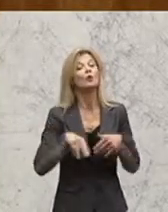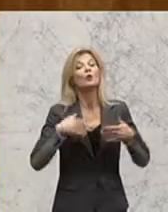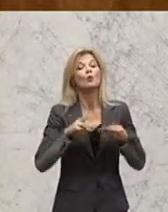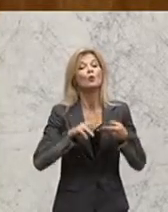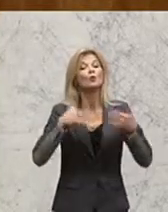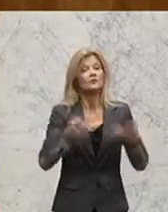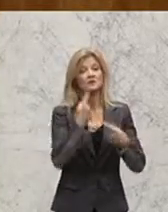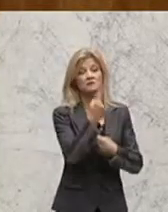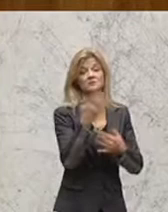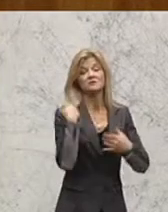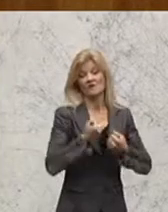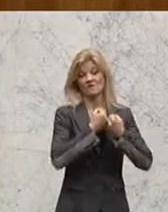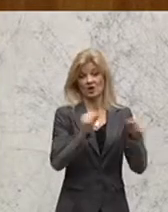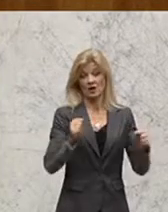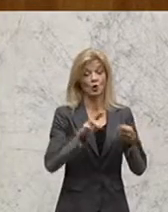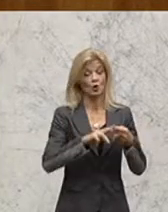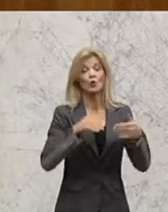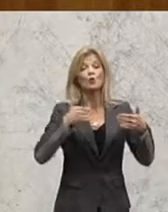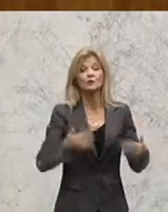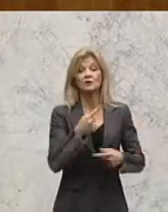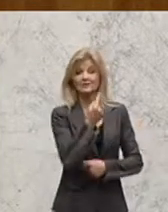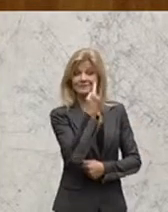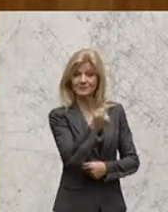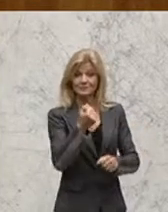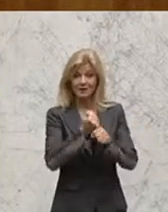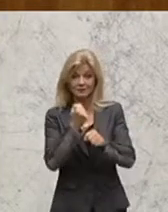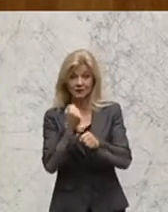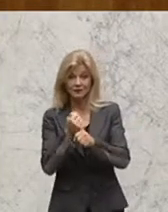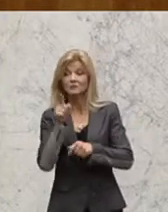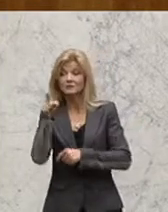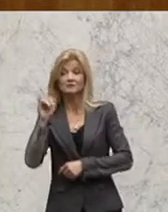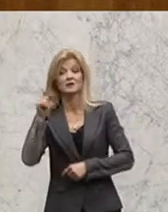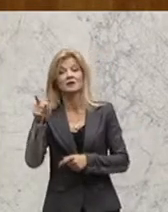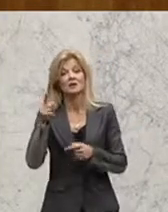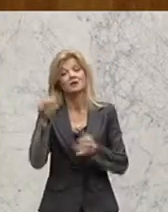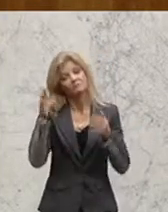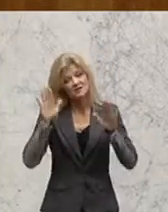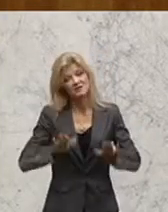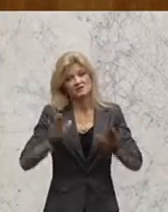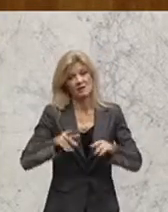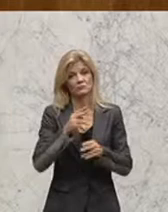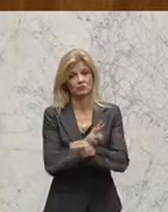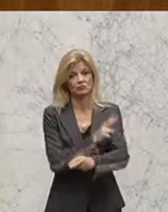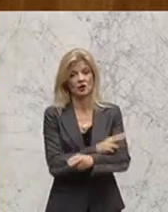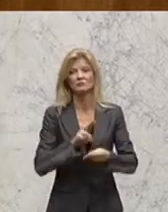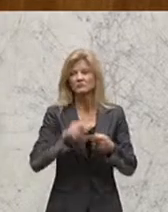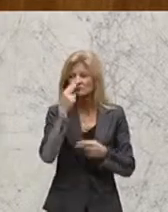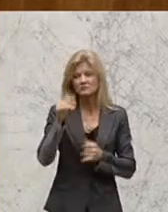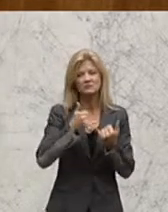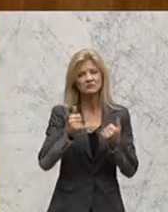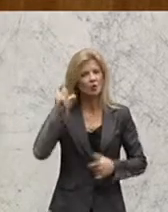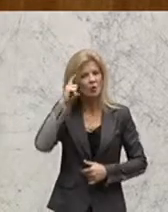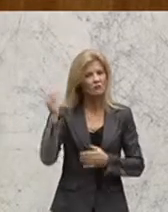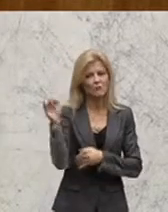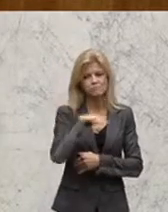auch mit abgeschnittenen Köpfen, wo er jetzt gesehen wurde oder auch sichtbar gemacht wurde in der Medienlandschaft. Und das zeigt durchaus, dass